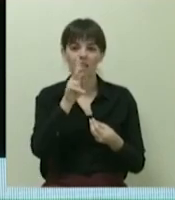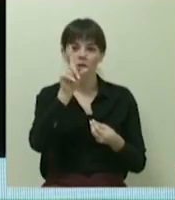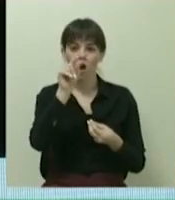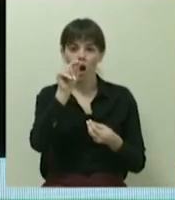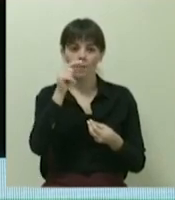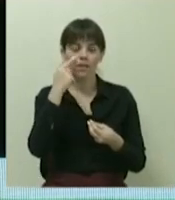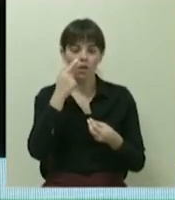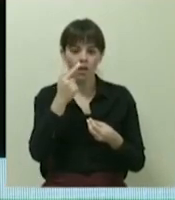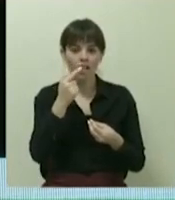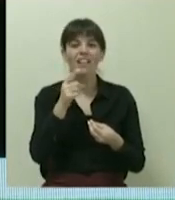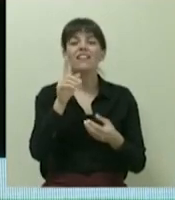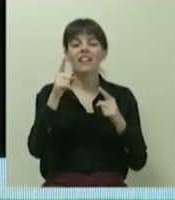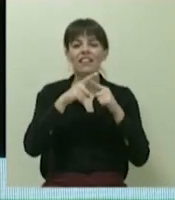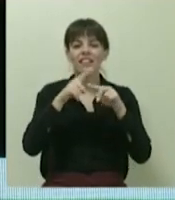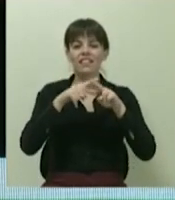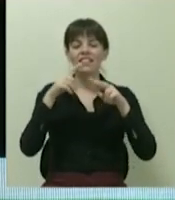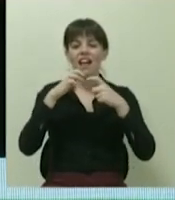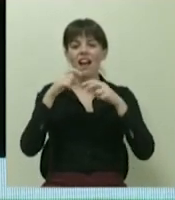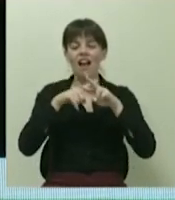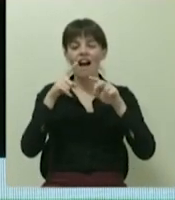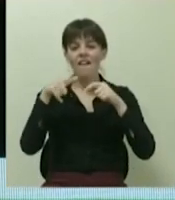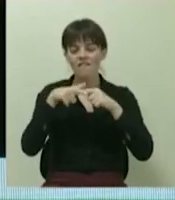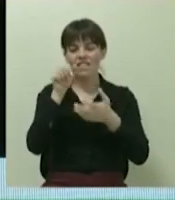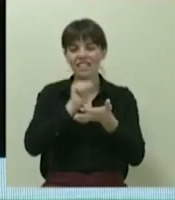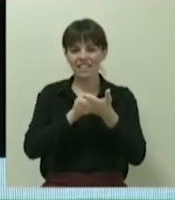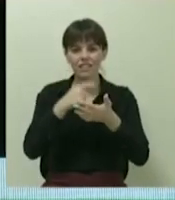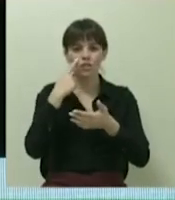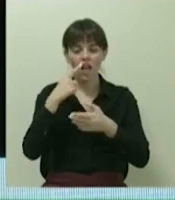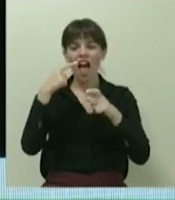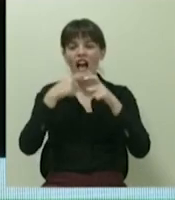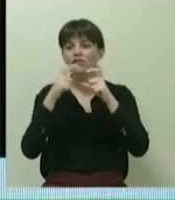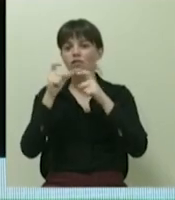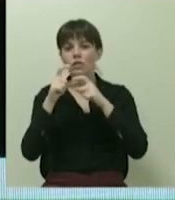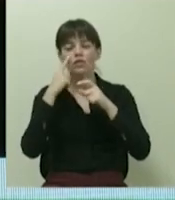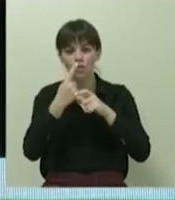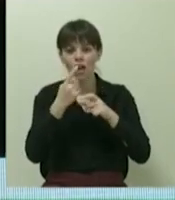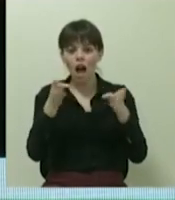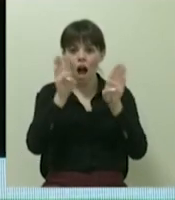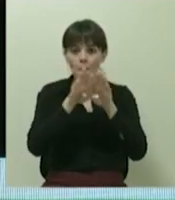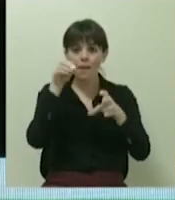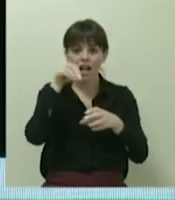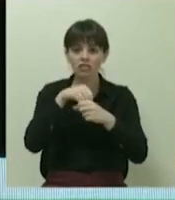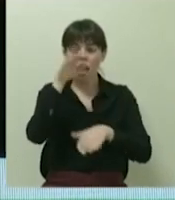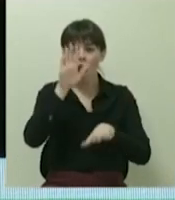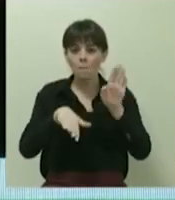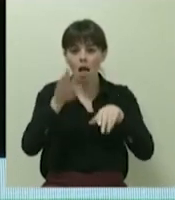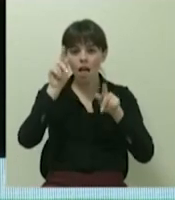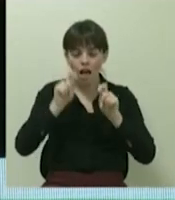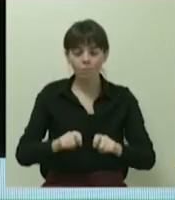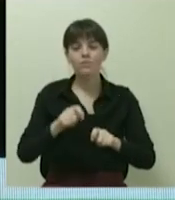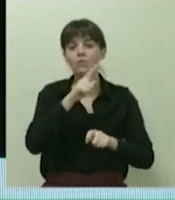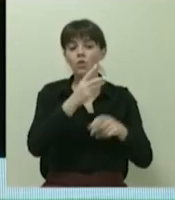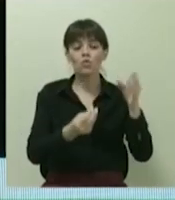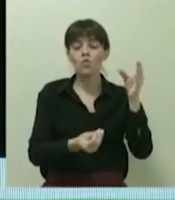2011'den bir haber. Taraf gazetesi yazarı Mehmet Baransu, Ekşi Sözlük'ün kapatılması için kampanya başlattı. İşte kurucusu tutuklansın